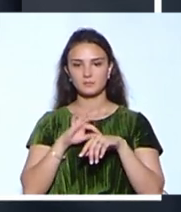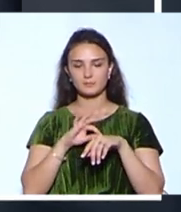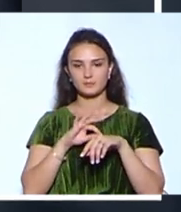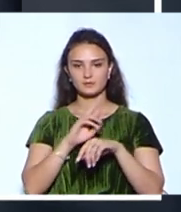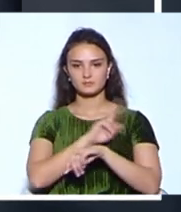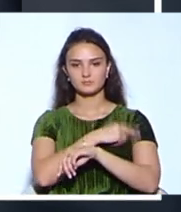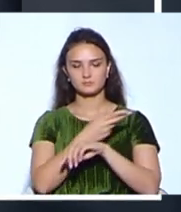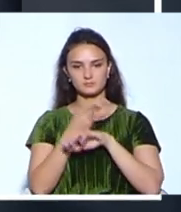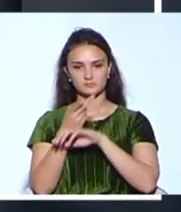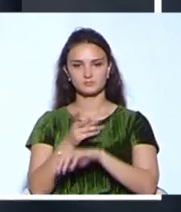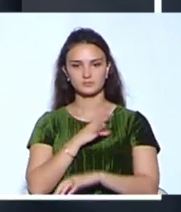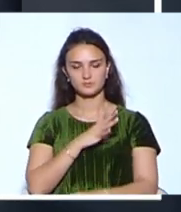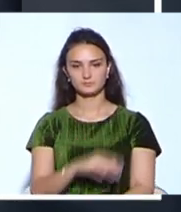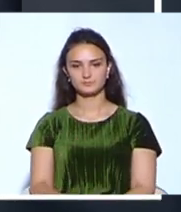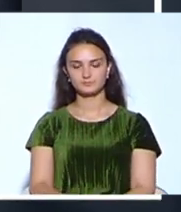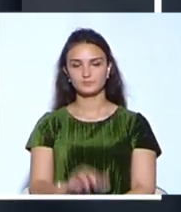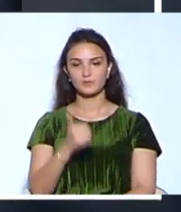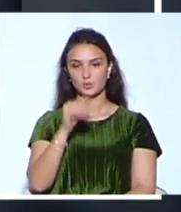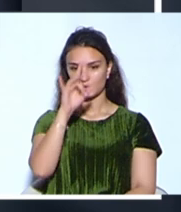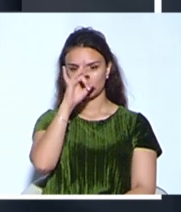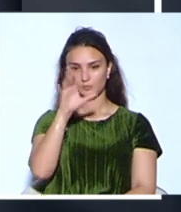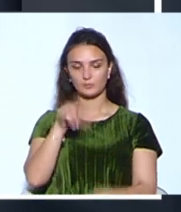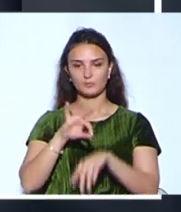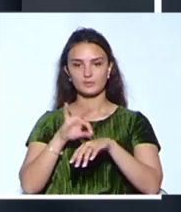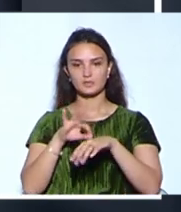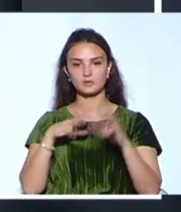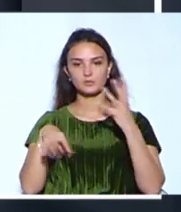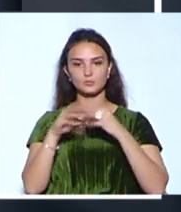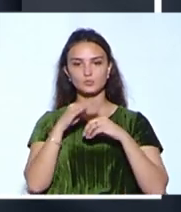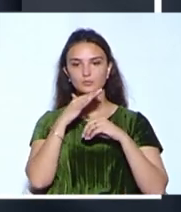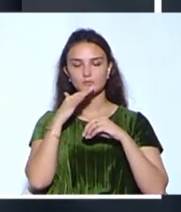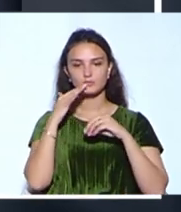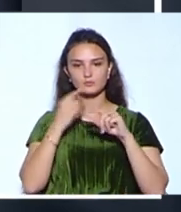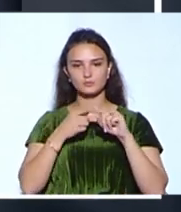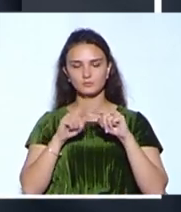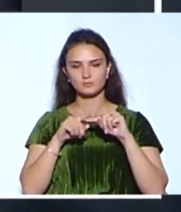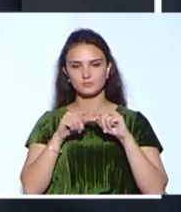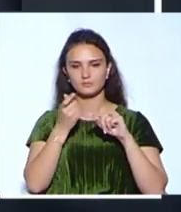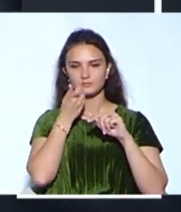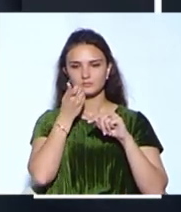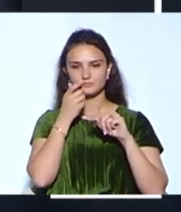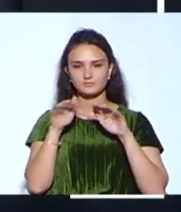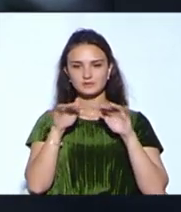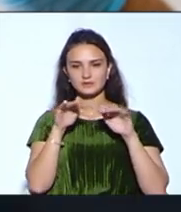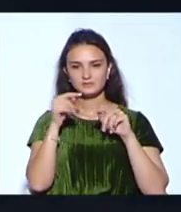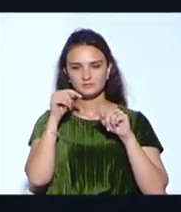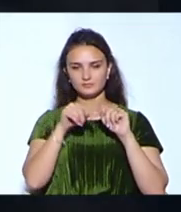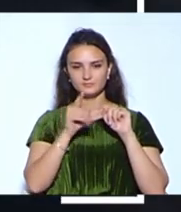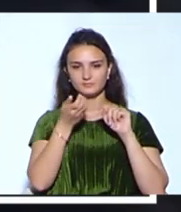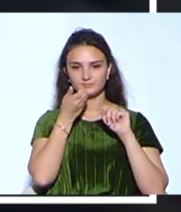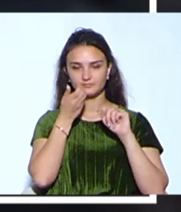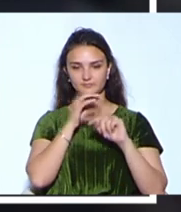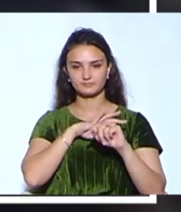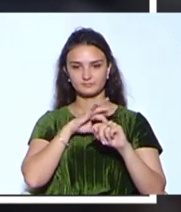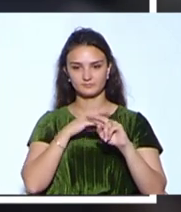რეანიმაციულ განყოფილებაში მოხვდა. როგორც ცნობილია, პაციენტების უმრავლესობა THS-ის შემცველ სითხეს ეწეოდა.